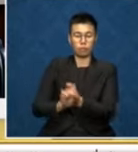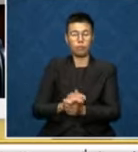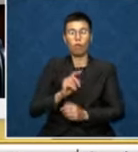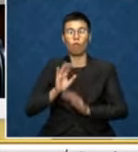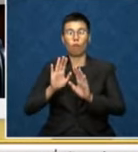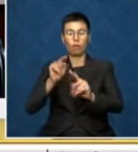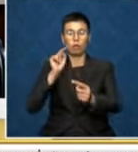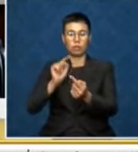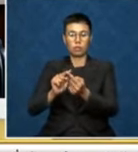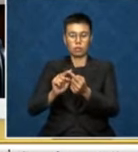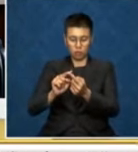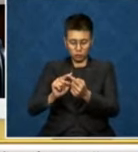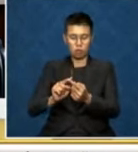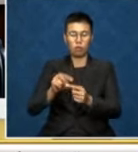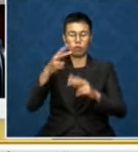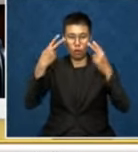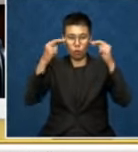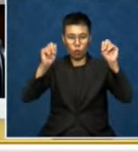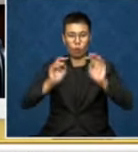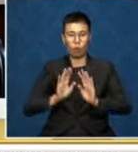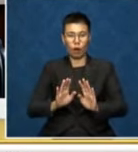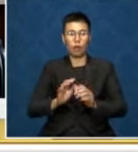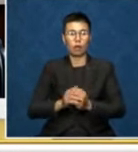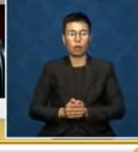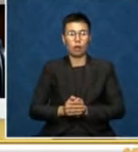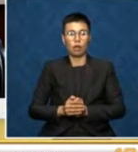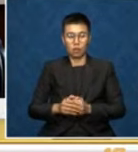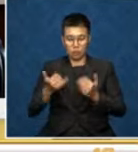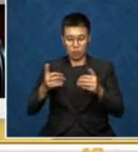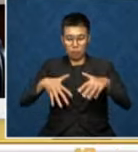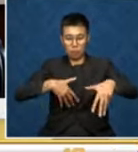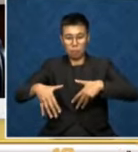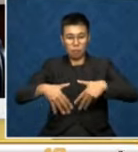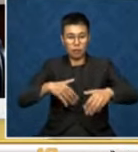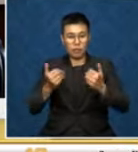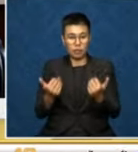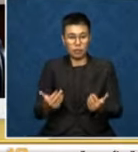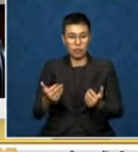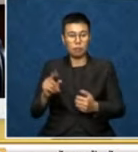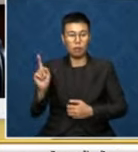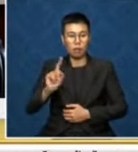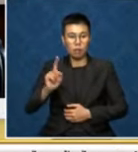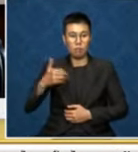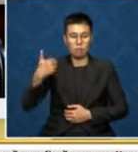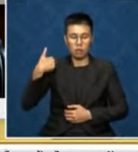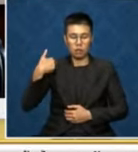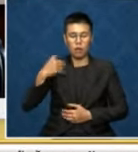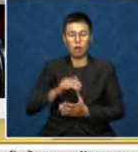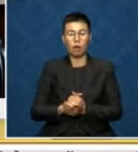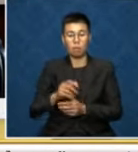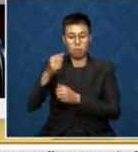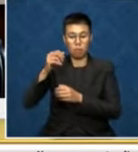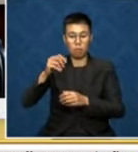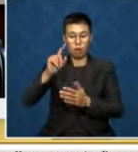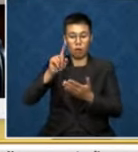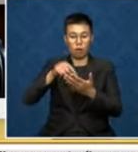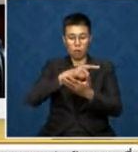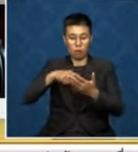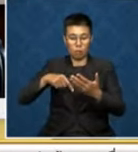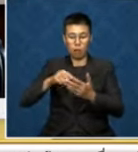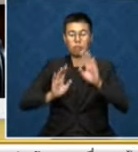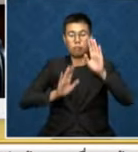ะเป็นเรื่องเพราะรัฐบาลชุดนี้เป็นรัฐบาลที่มาจากประชาธิปไตยจึงเป็นความหวังของพี่น้องประชาชนที่ฝากไว้กับรัฐบาลในการแก้ไขปั